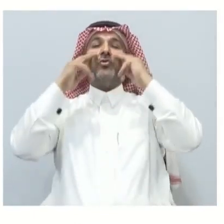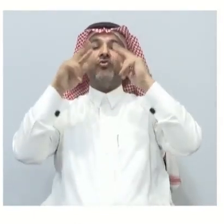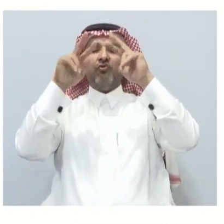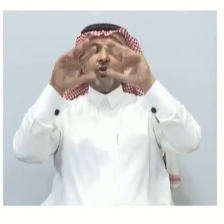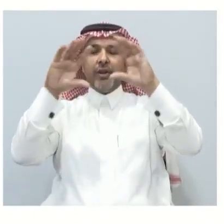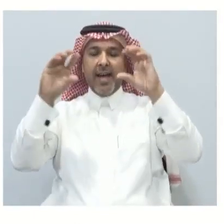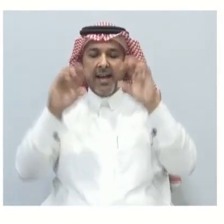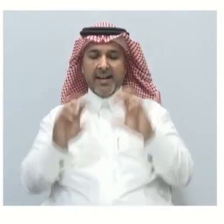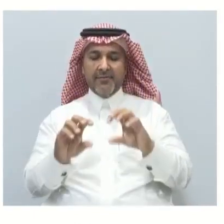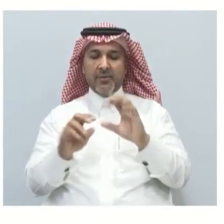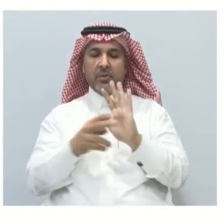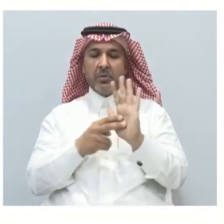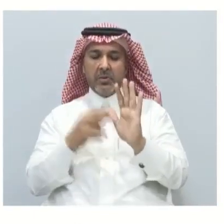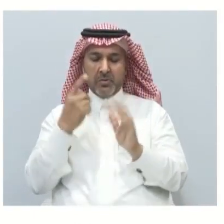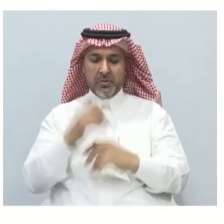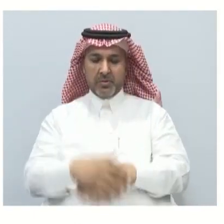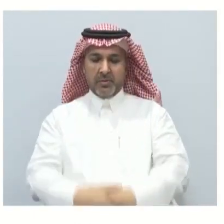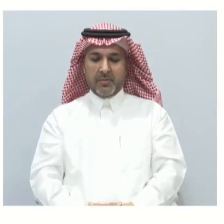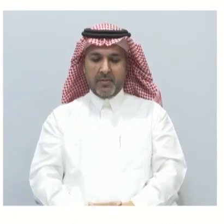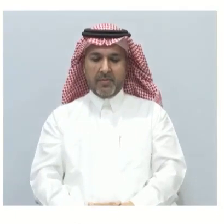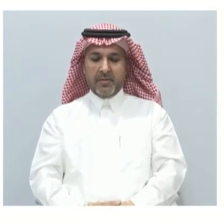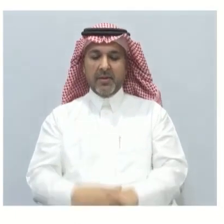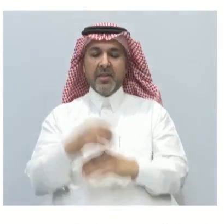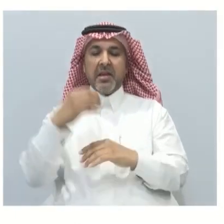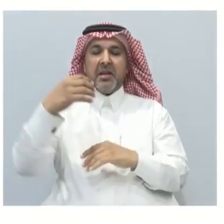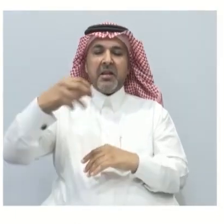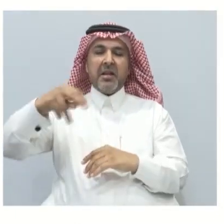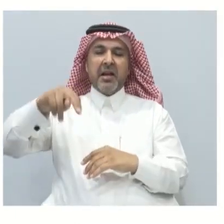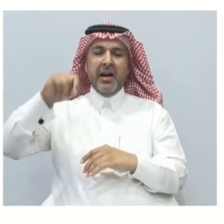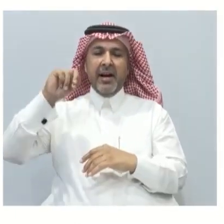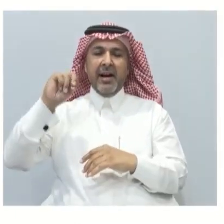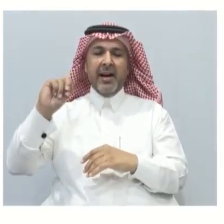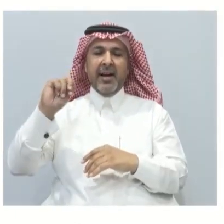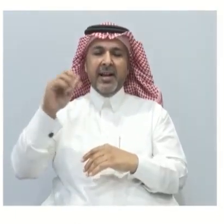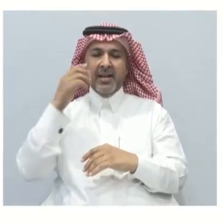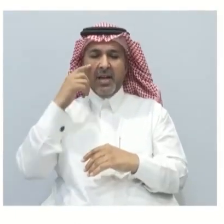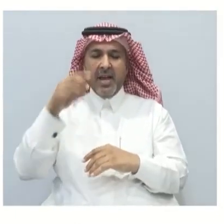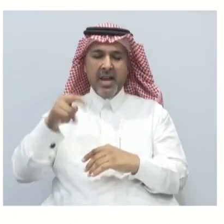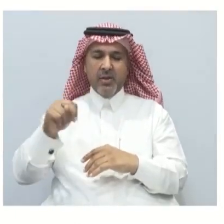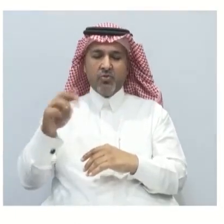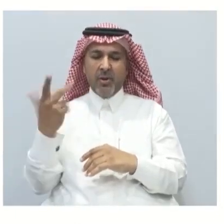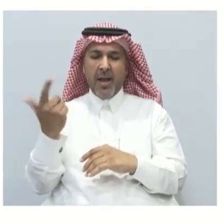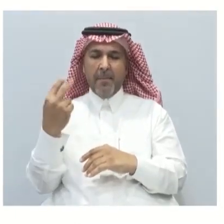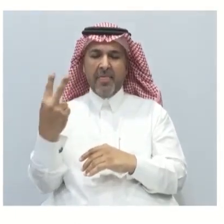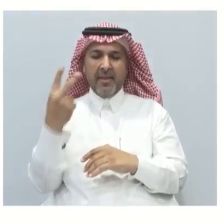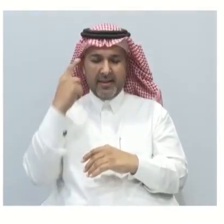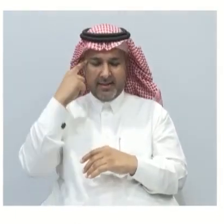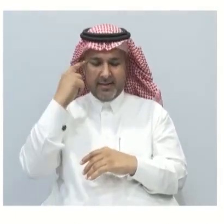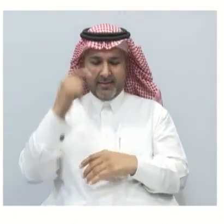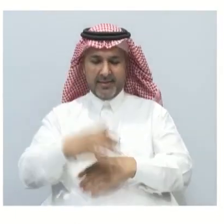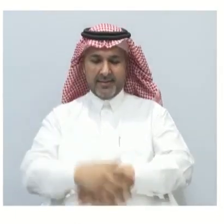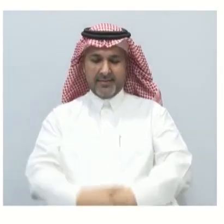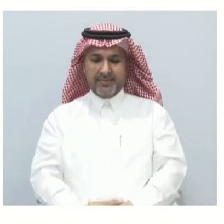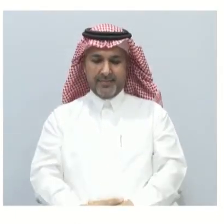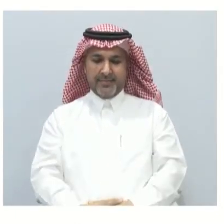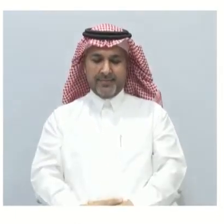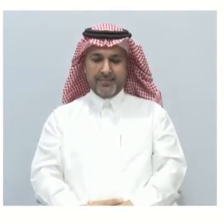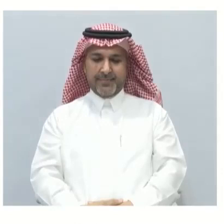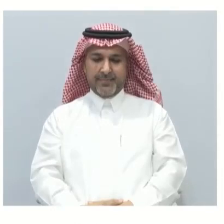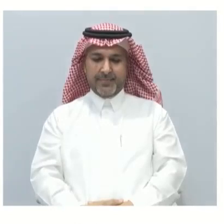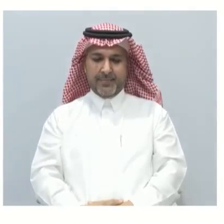4 وبالتالي فان ال n تساوي 2 يعني بهذه البساطه ايضا عندنا الخ وال